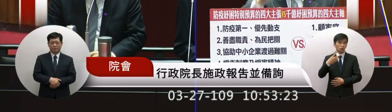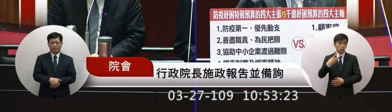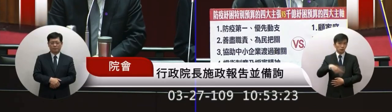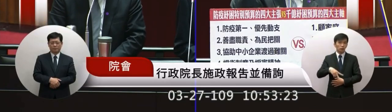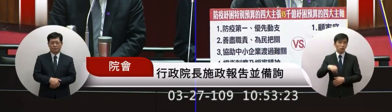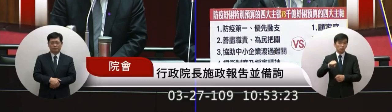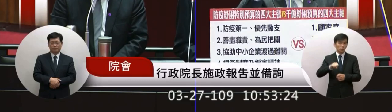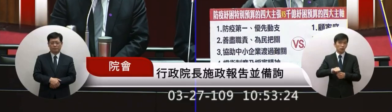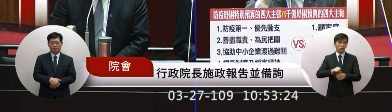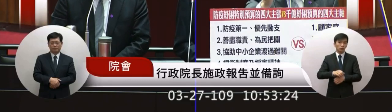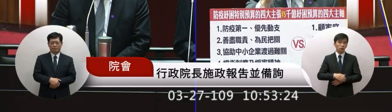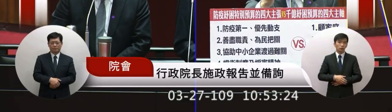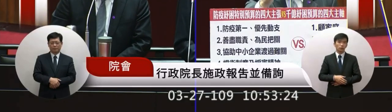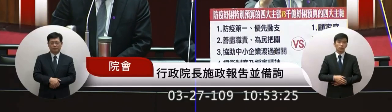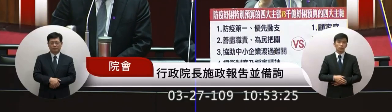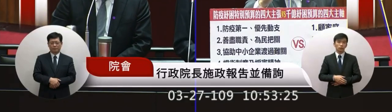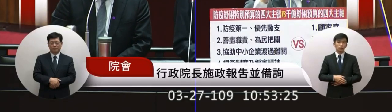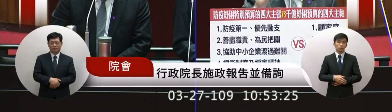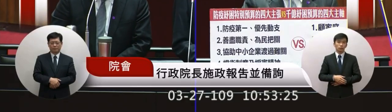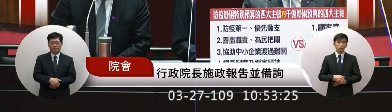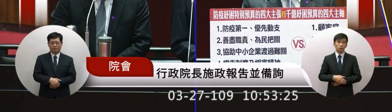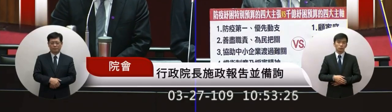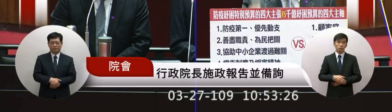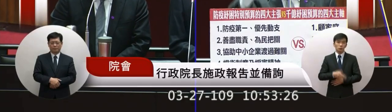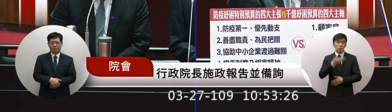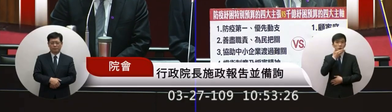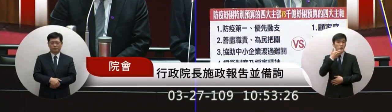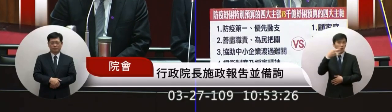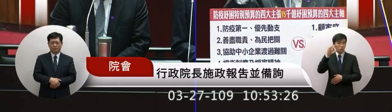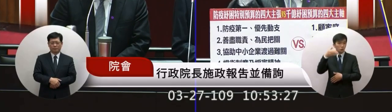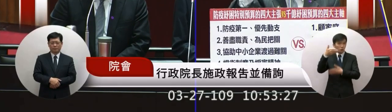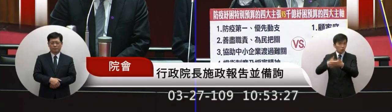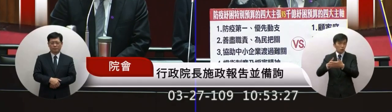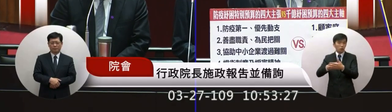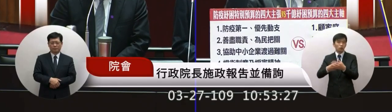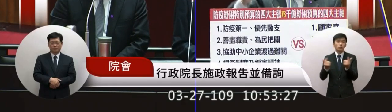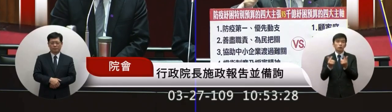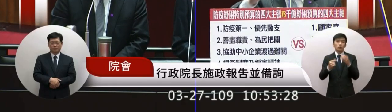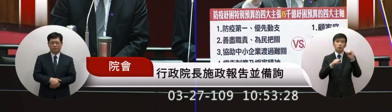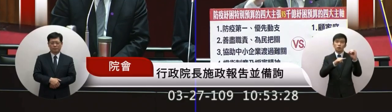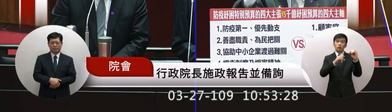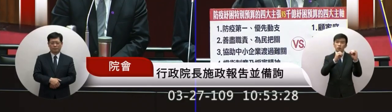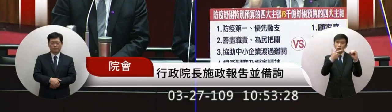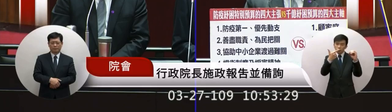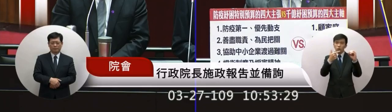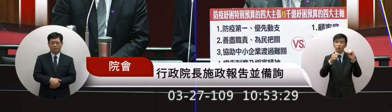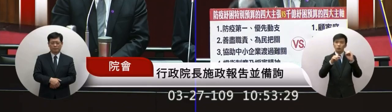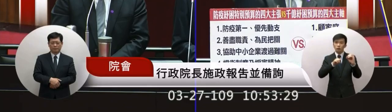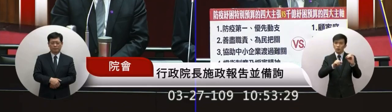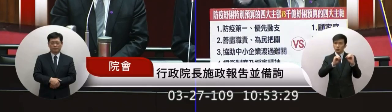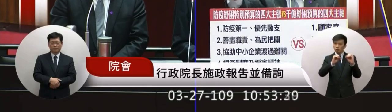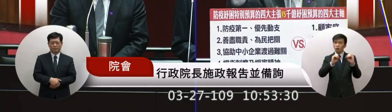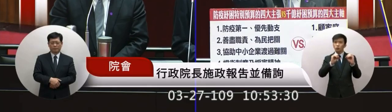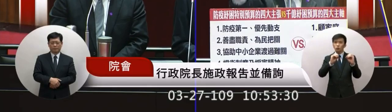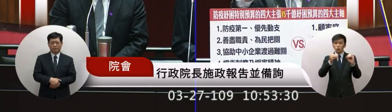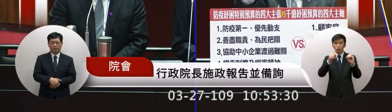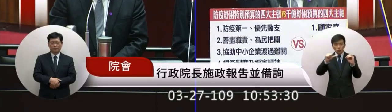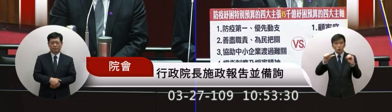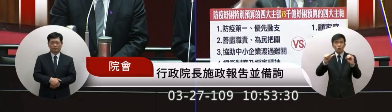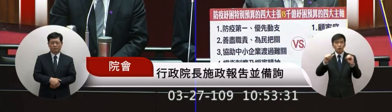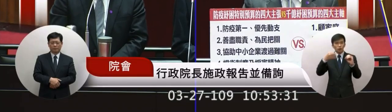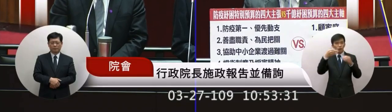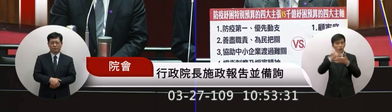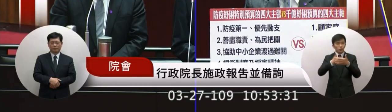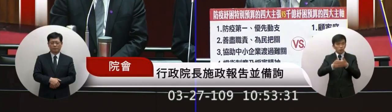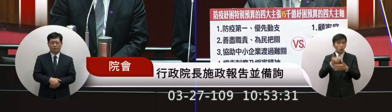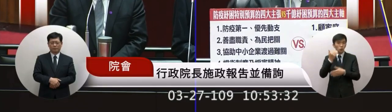到迄个减免利息啦，就1.06啦、1.095啦、2.，假设不牵涉到利